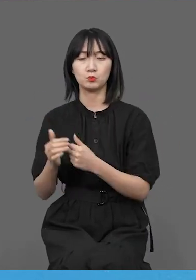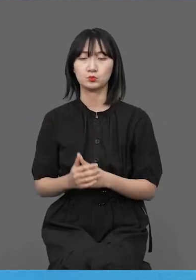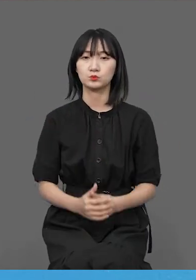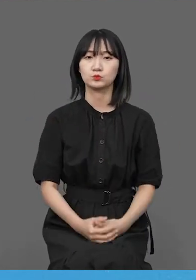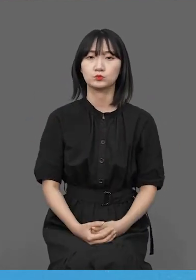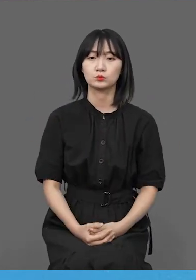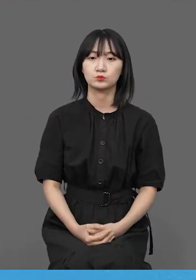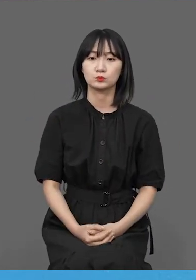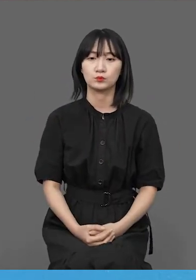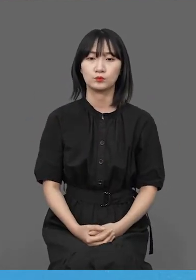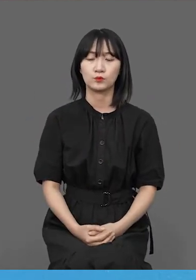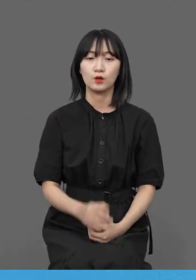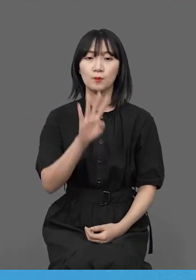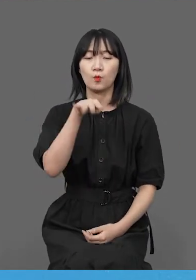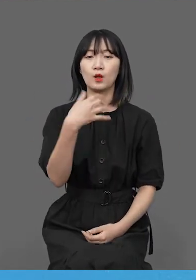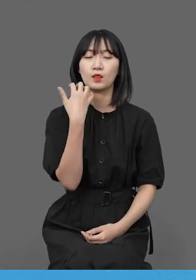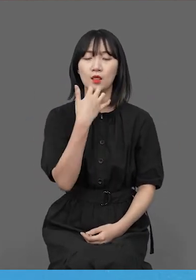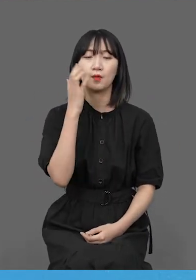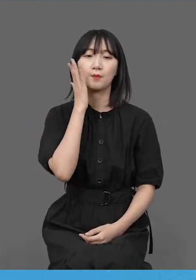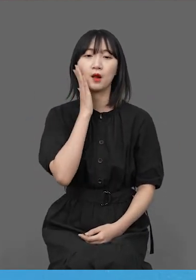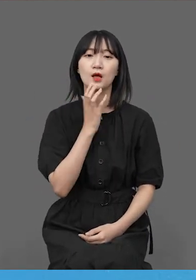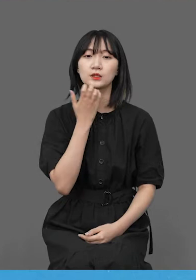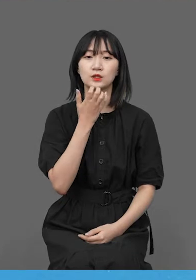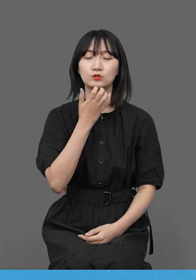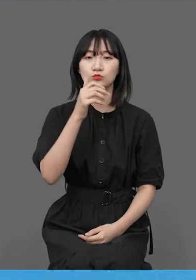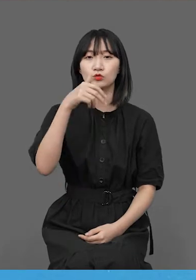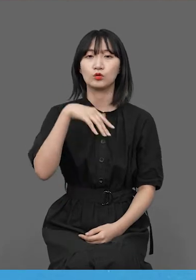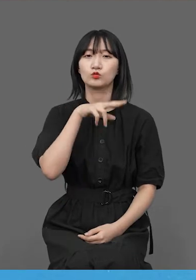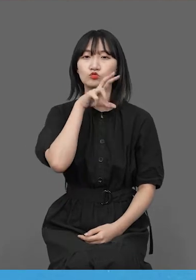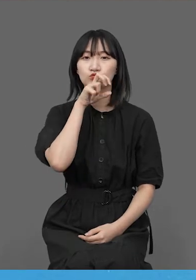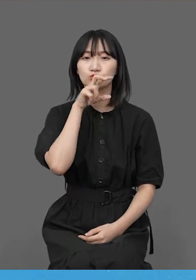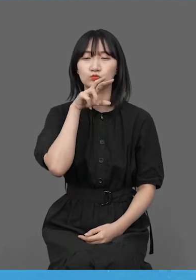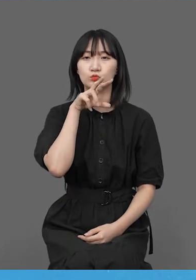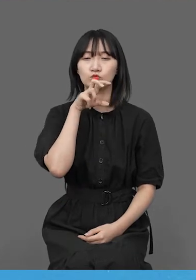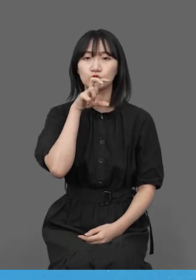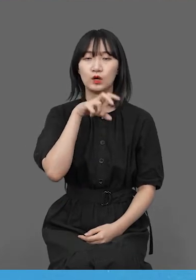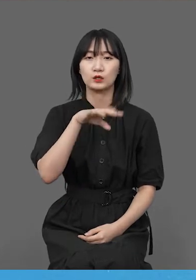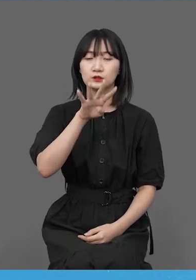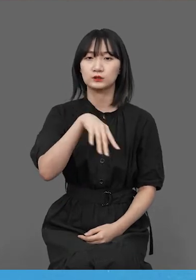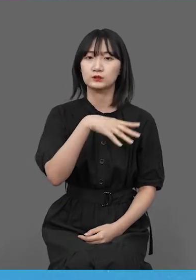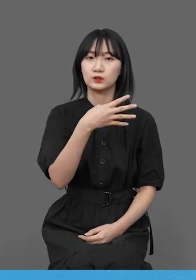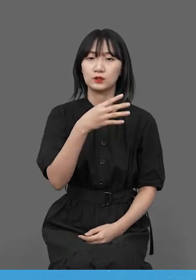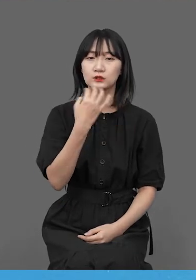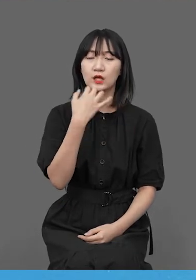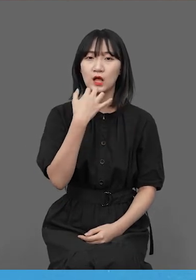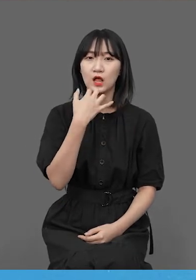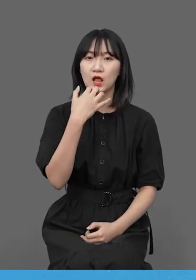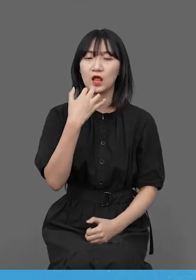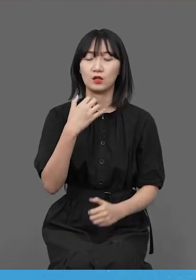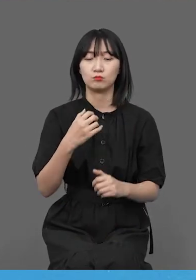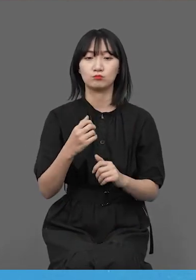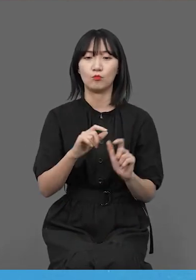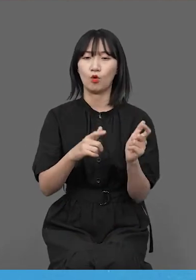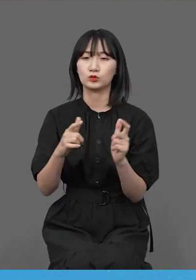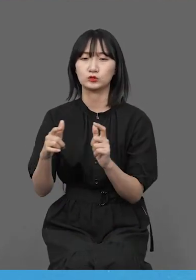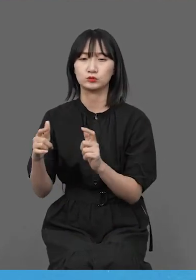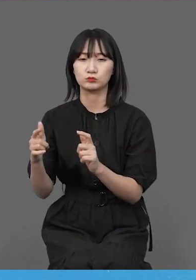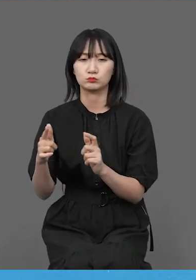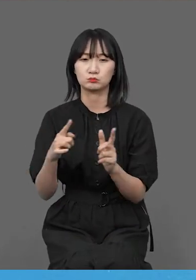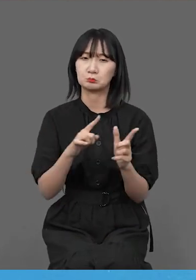이제 보라색, 파란색, 주황색, 노란색 이 연결되는 부분들을 저런 시스템으로 되어 있다는 게